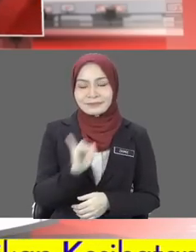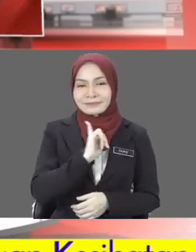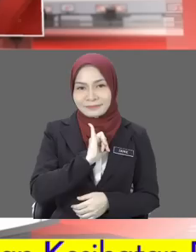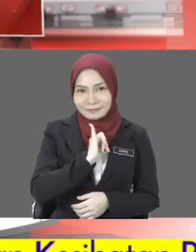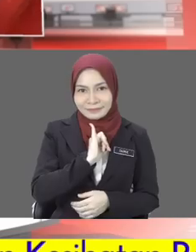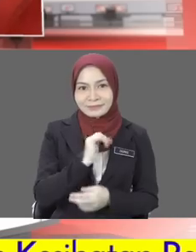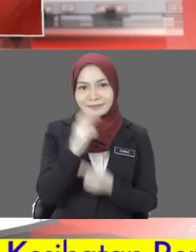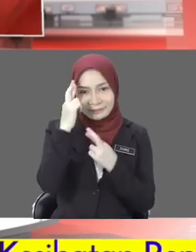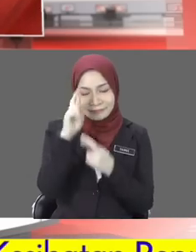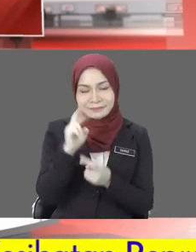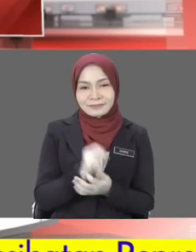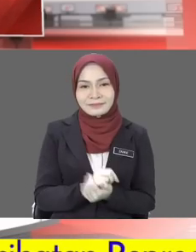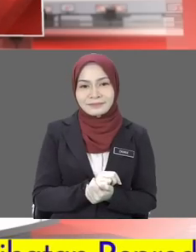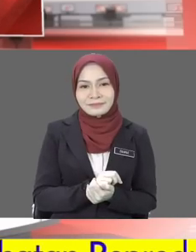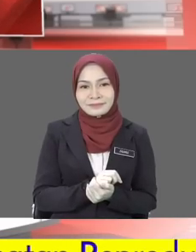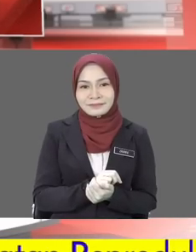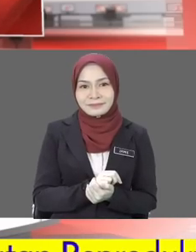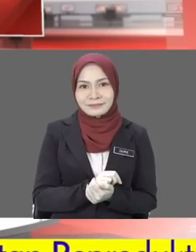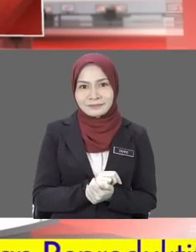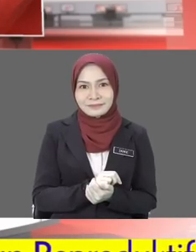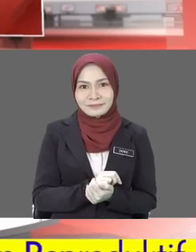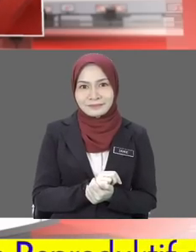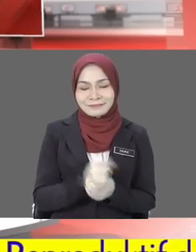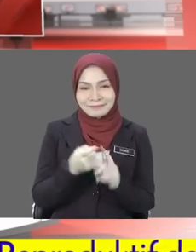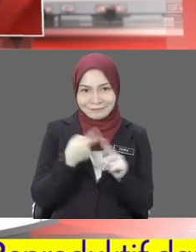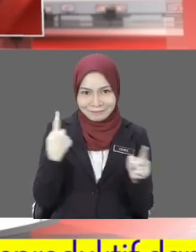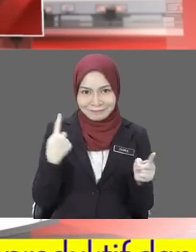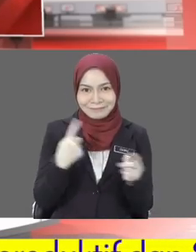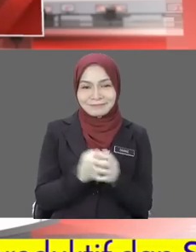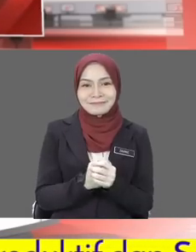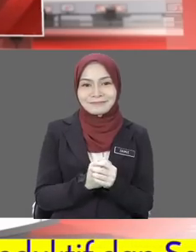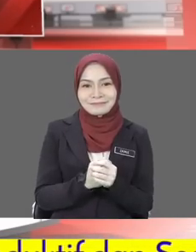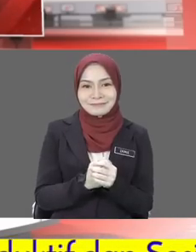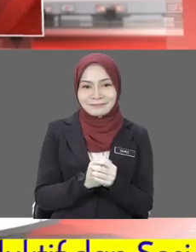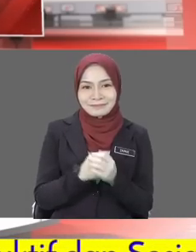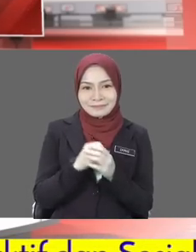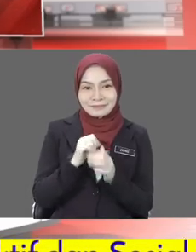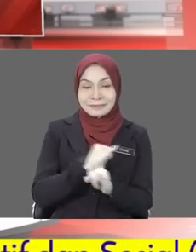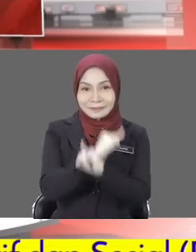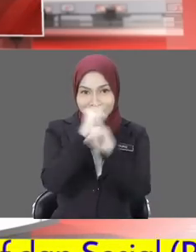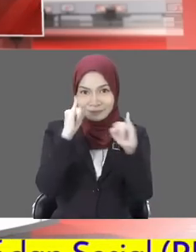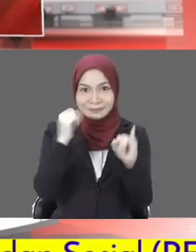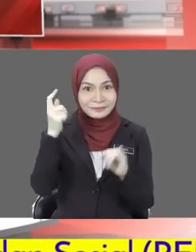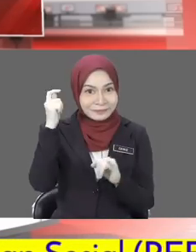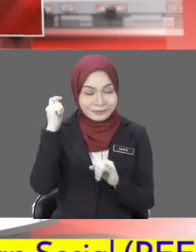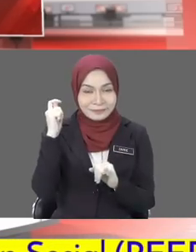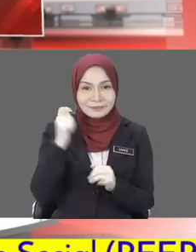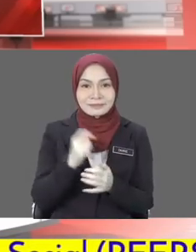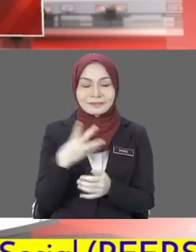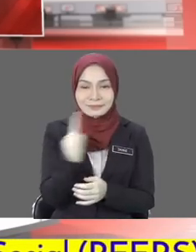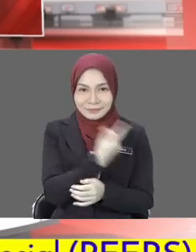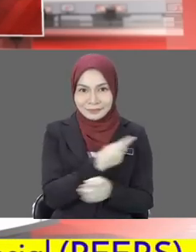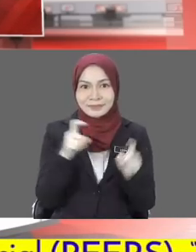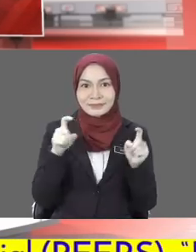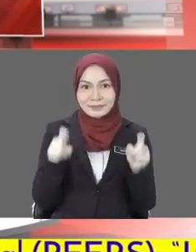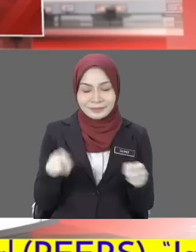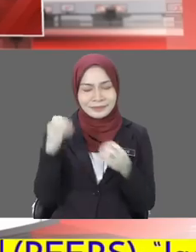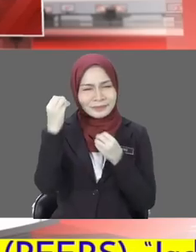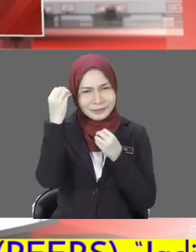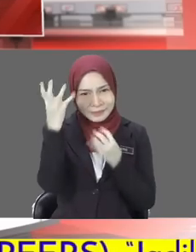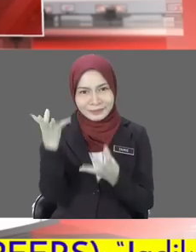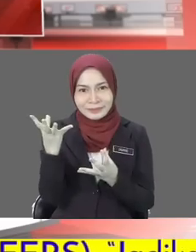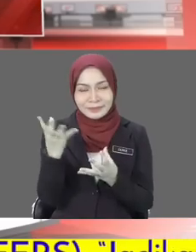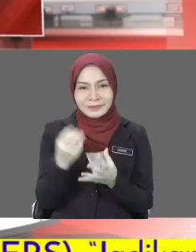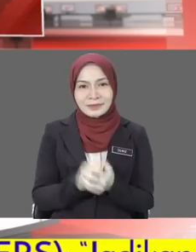daripada penerangan yang berusaha Tuan Haji Azman maka kita perlu caknal tentang kepentingan